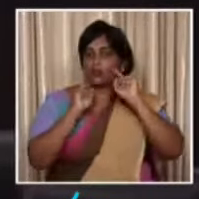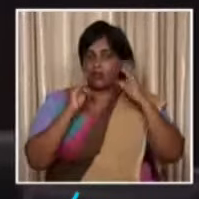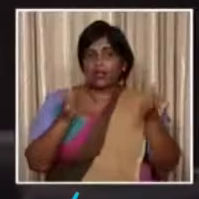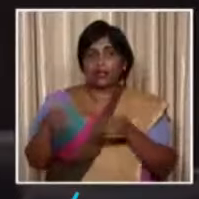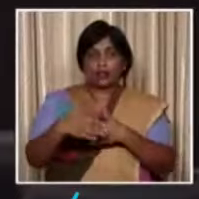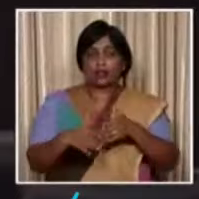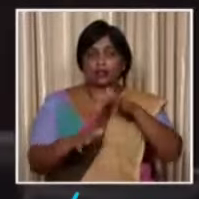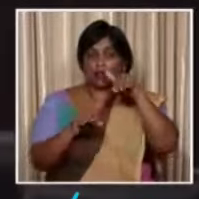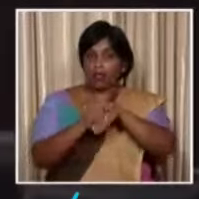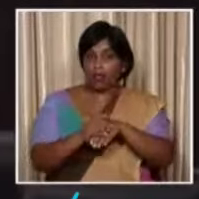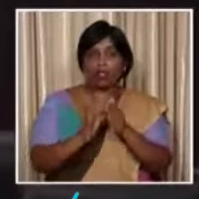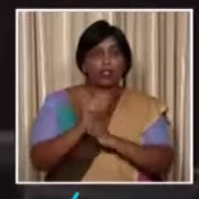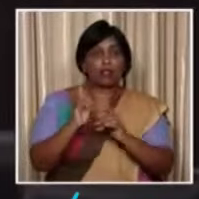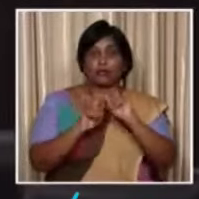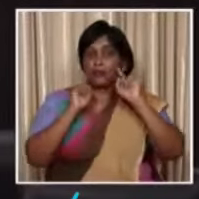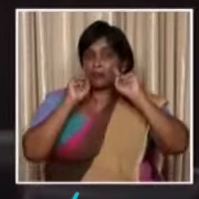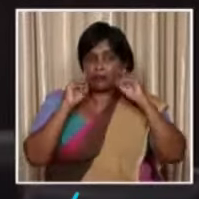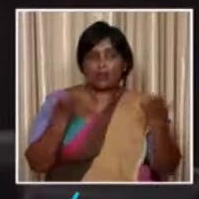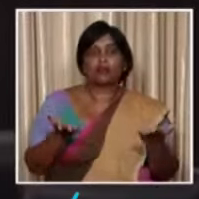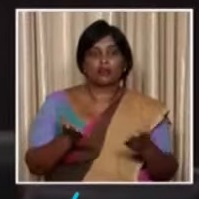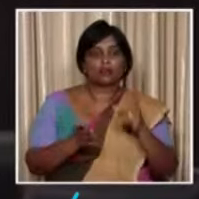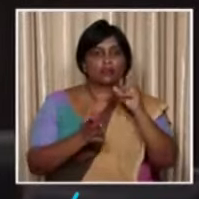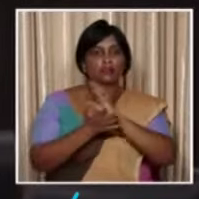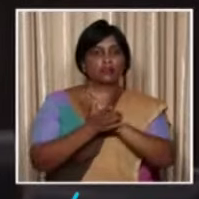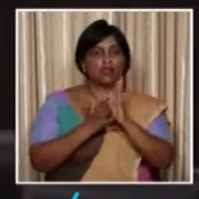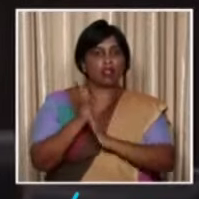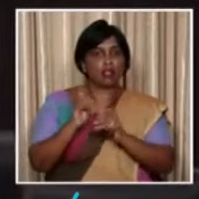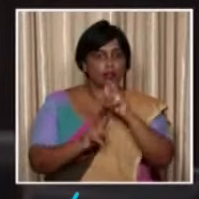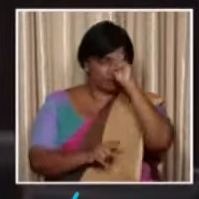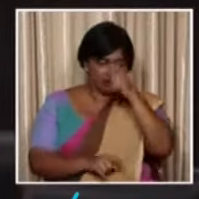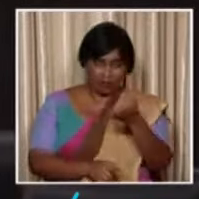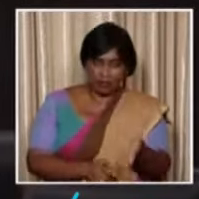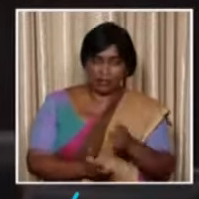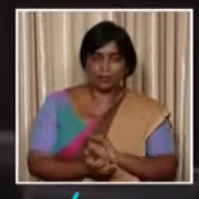කැබිනට් එකේ හිටපු ඇමතිලා දන්නේ නැහැ චමල් රාජපක්ෂ මහත්මයා